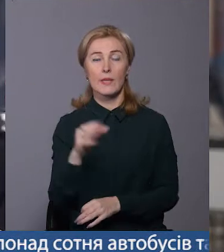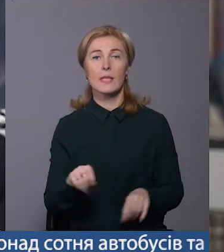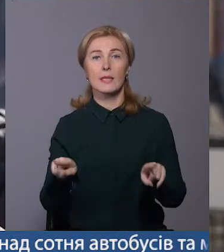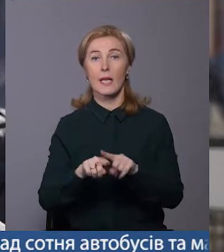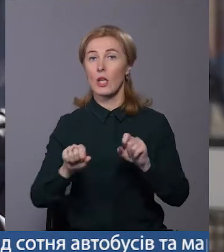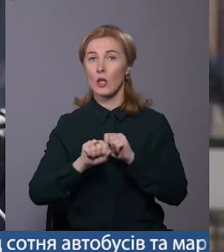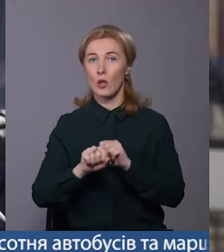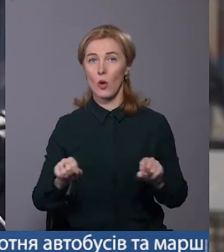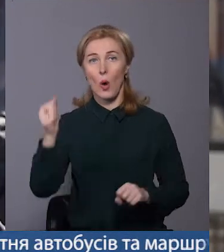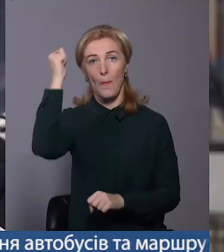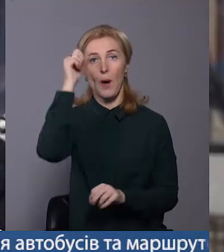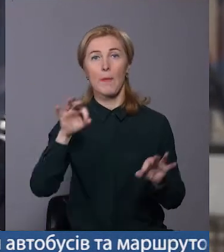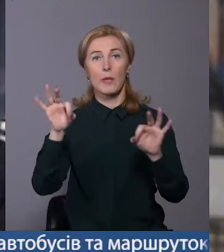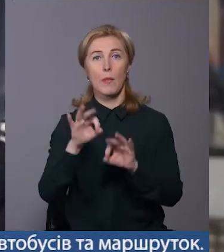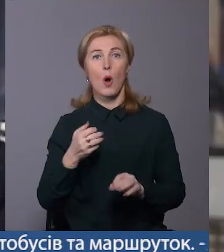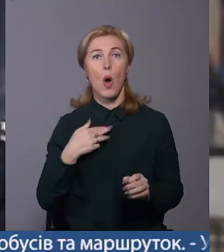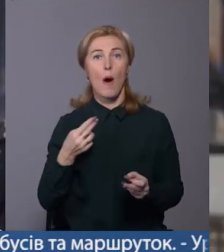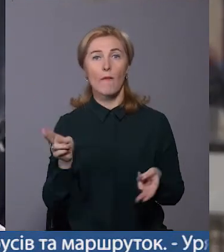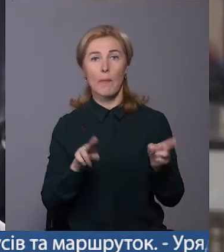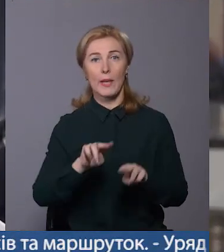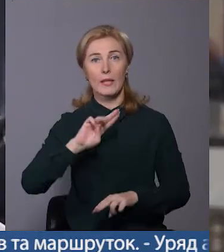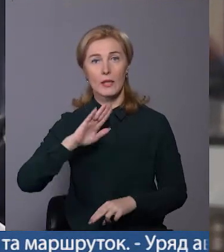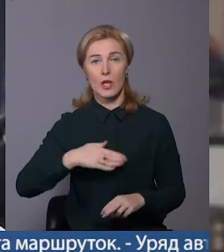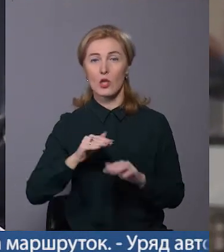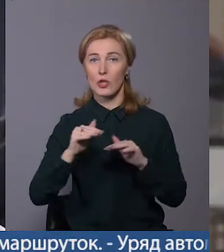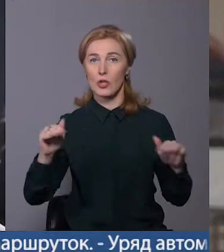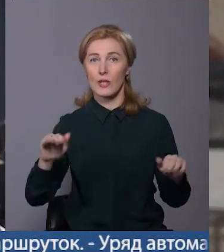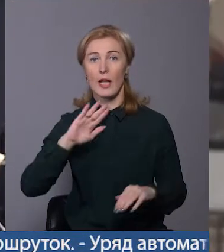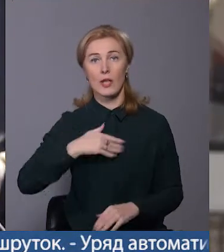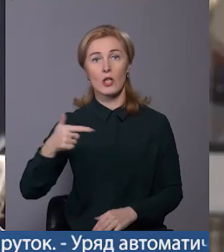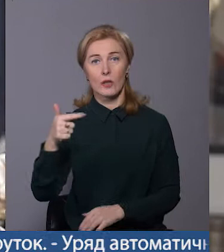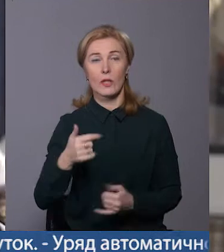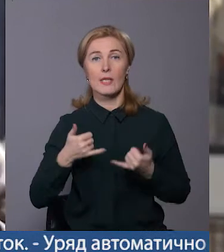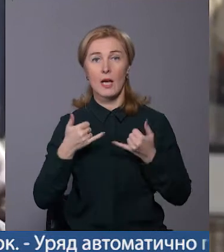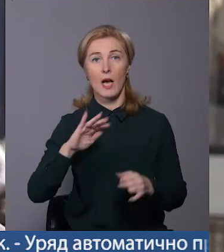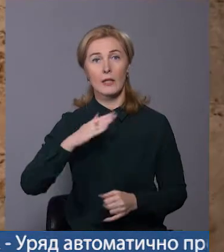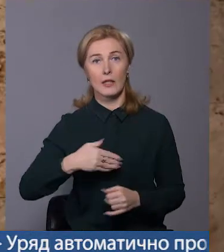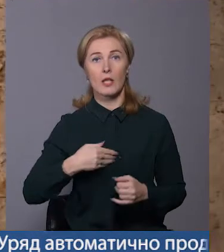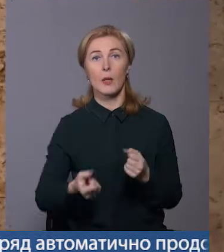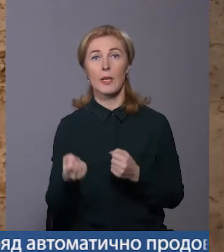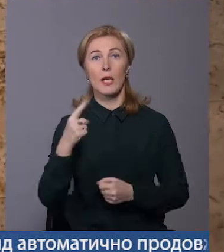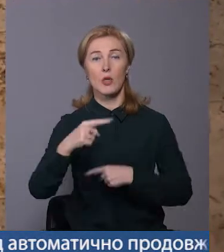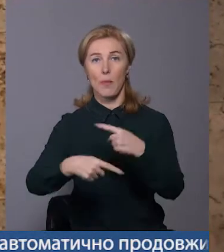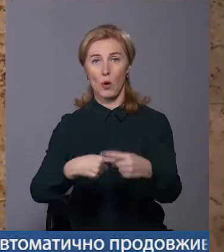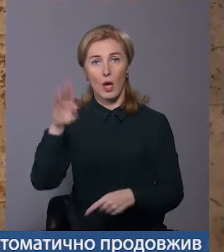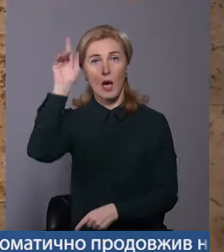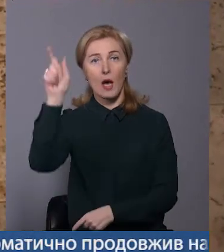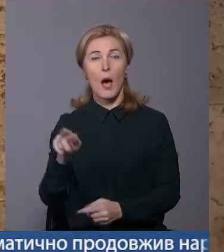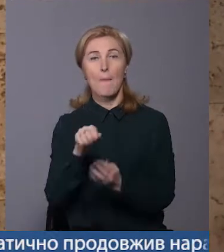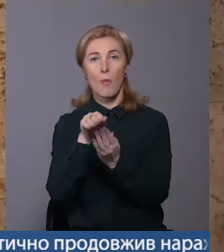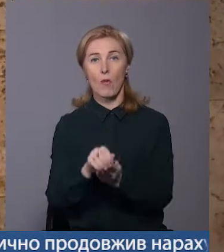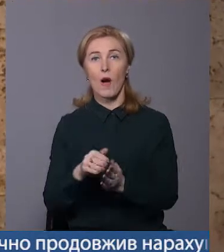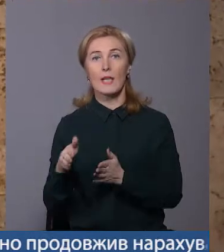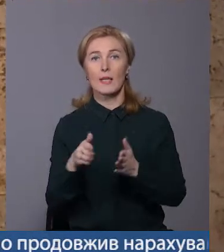героїв, в пам'ять про вбитих наших дітей, про наших цивільних, ну і заради наших прийдешніх поколінь. Вадима Положая поховали на